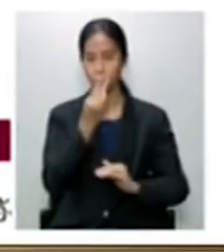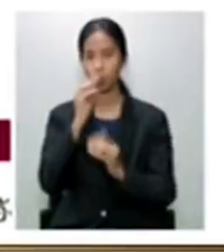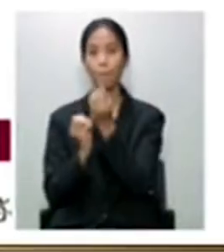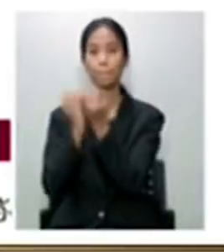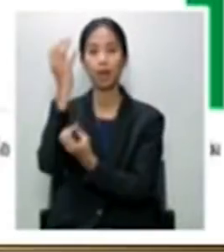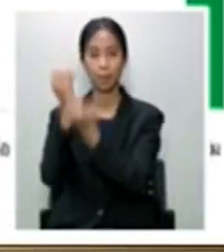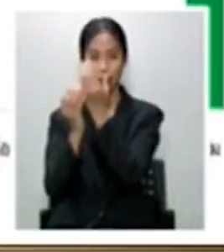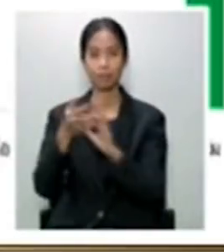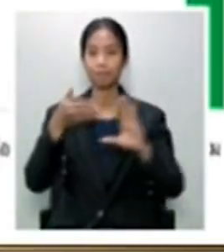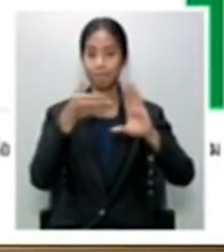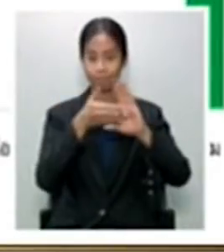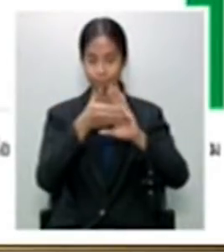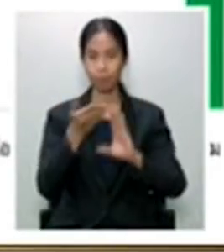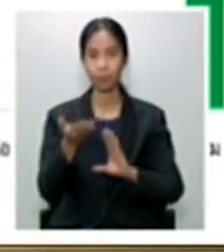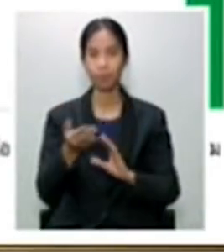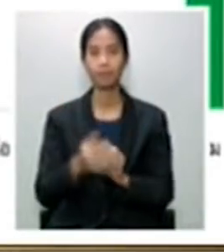ไลด์ต่อไปครับผม